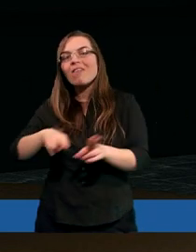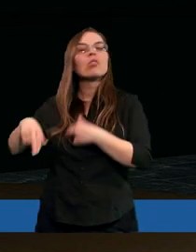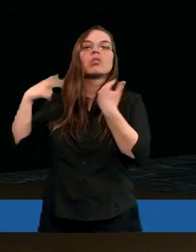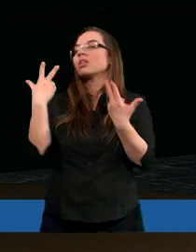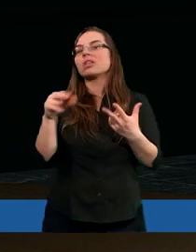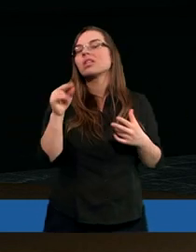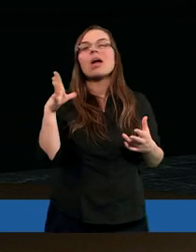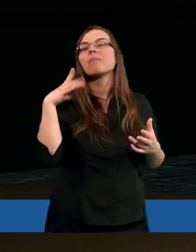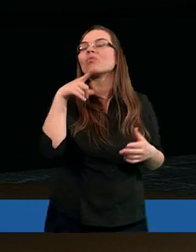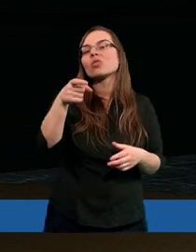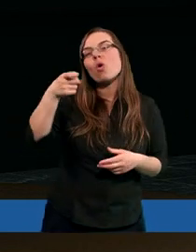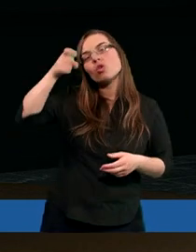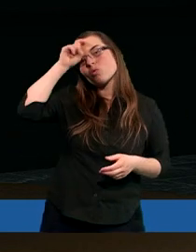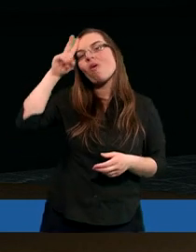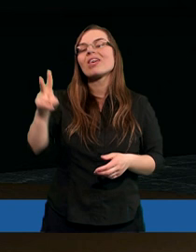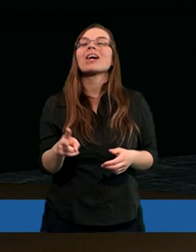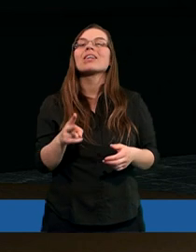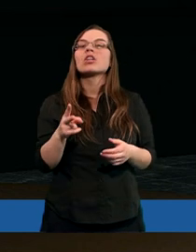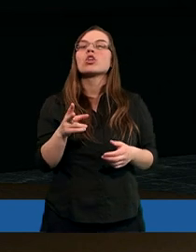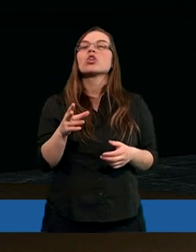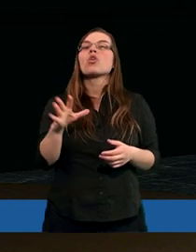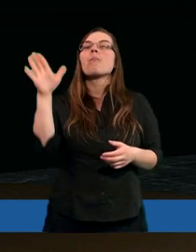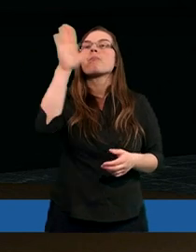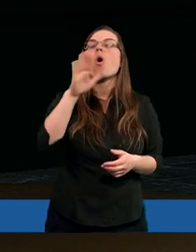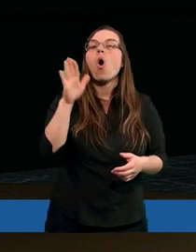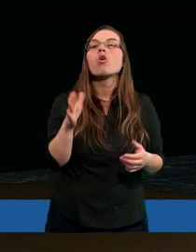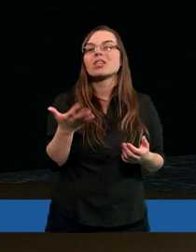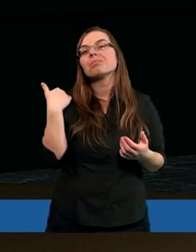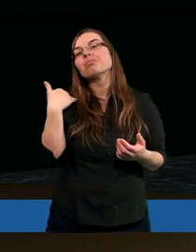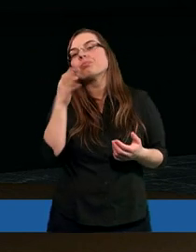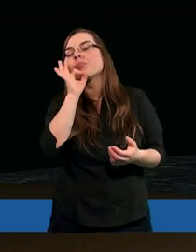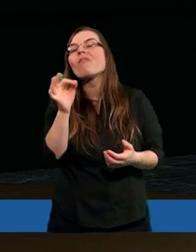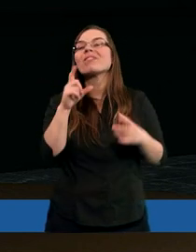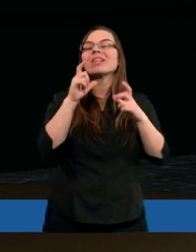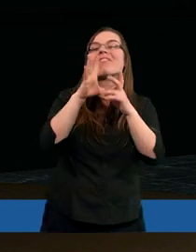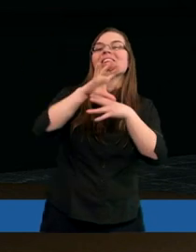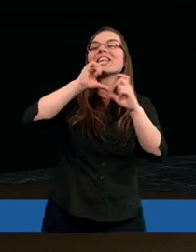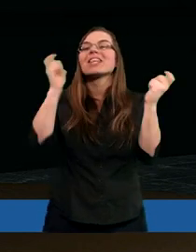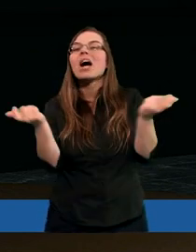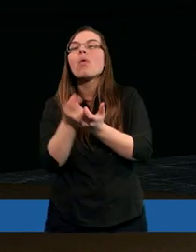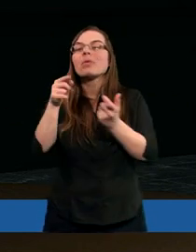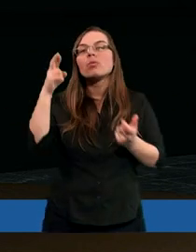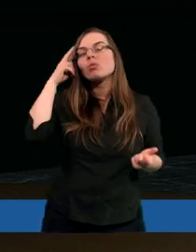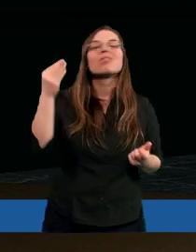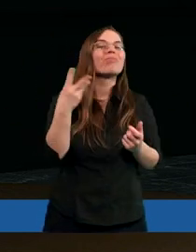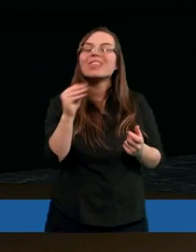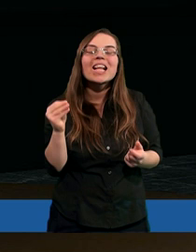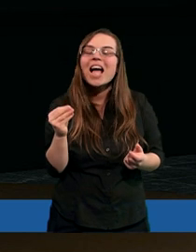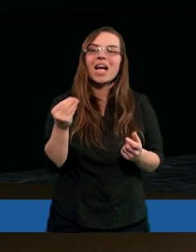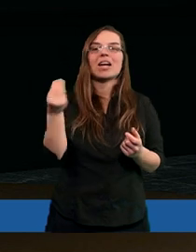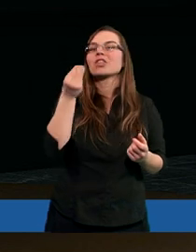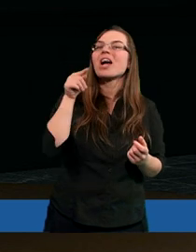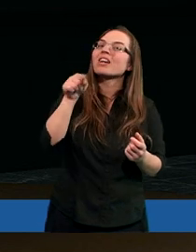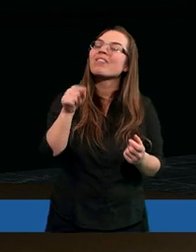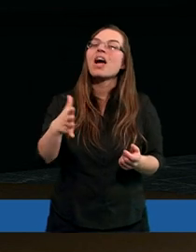nie był to człowiek Boży, bym powiedział, w pełni. Już wtedy. Jeszcze wtedy nie